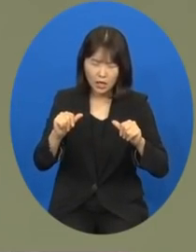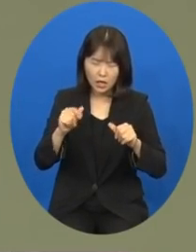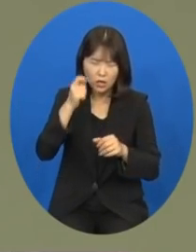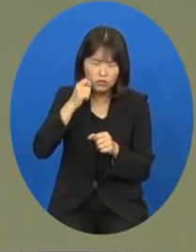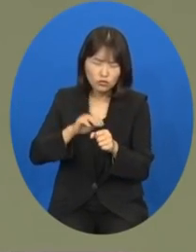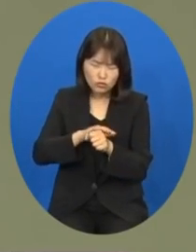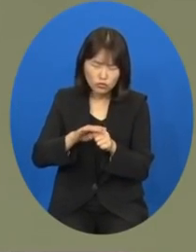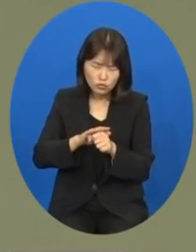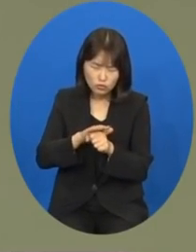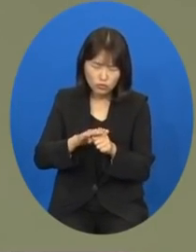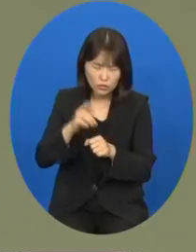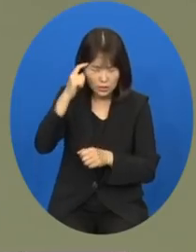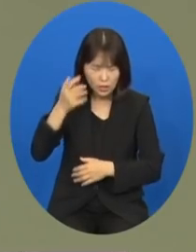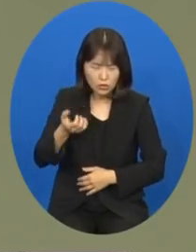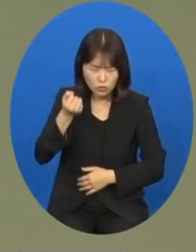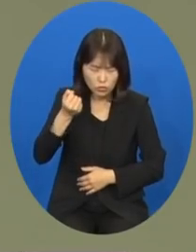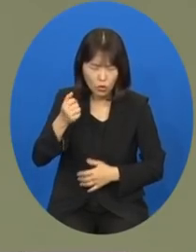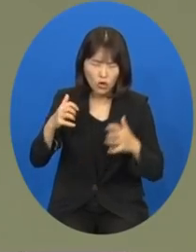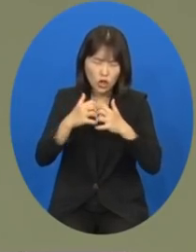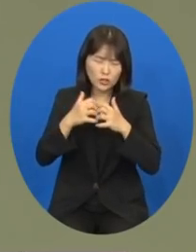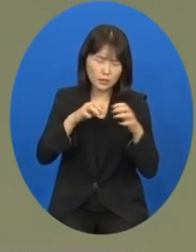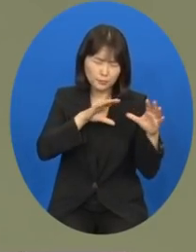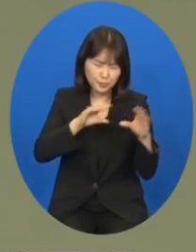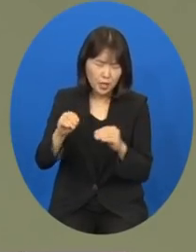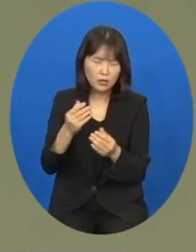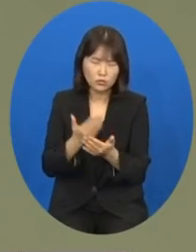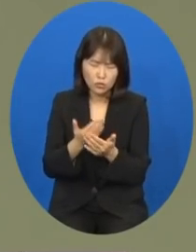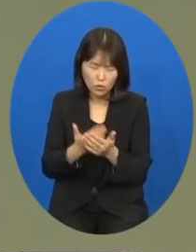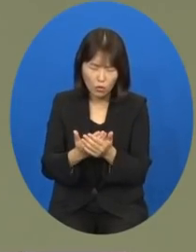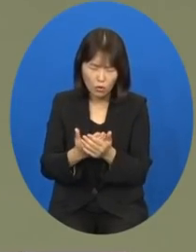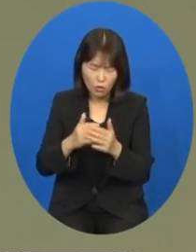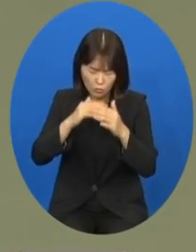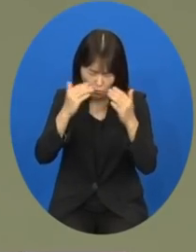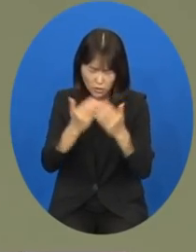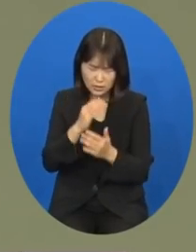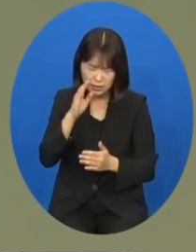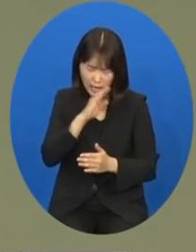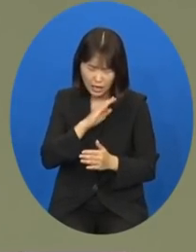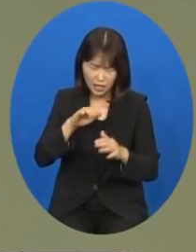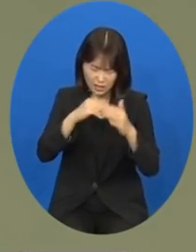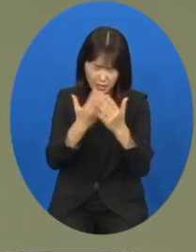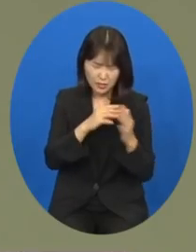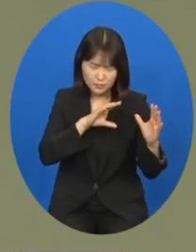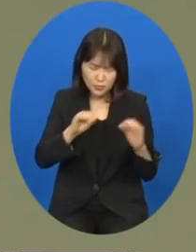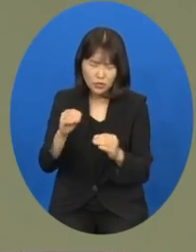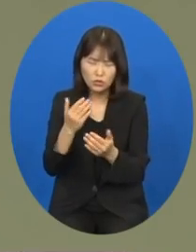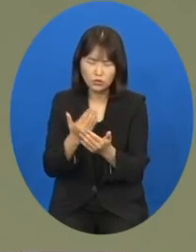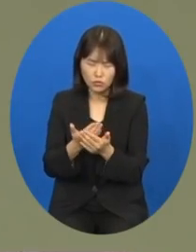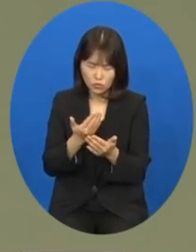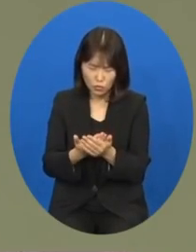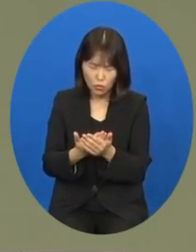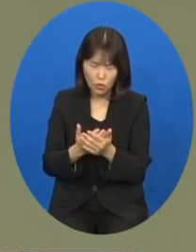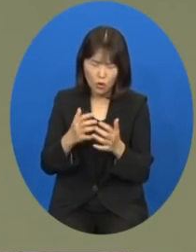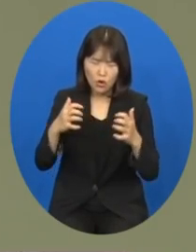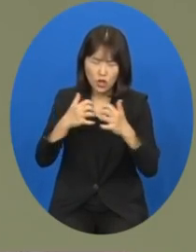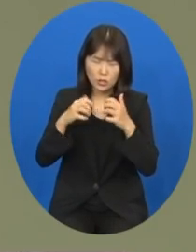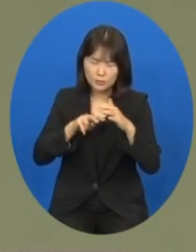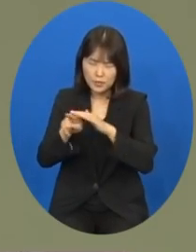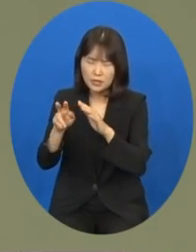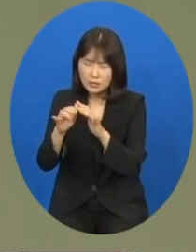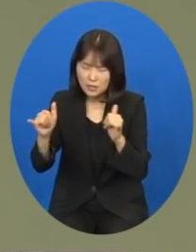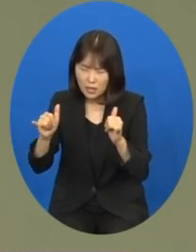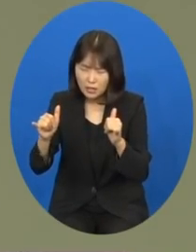해주시고 전적이 속해 그치게 하여 주시며 뭐든 아깐 스토어가 그쳐 지게 하여 줄 수 있고 흑 그들의 피난민들 과 그 나라의 백성들을